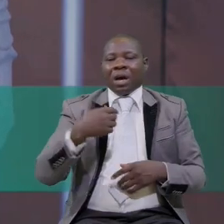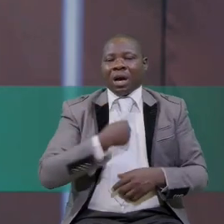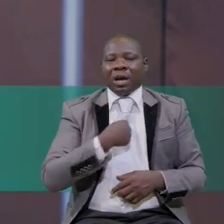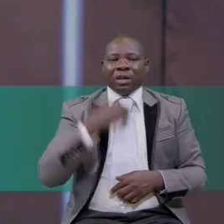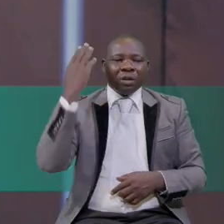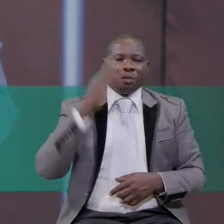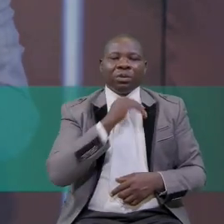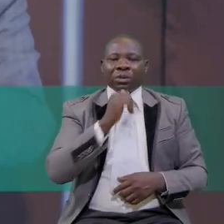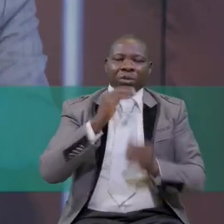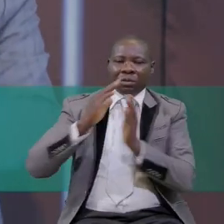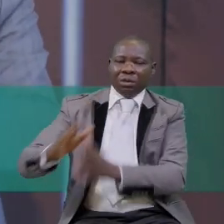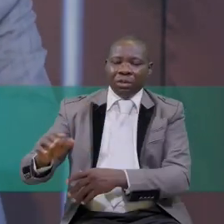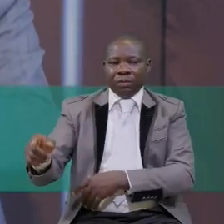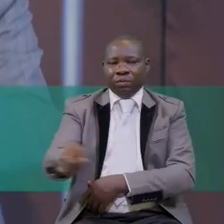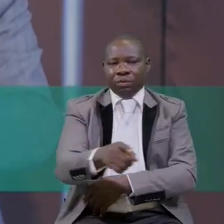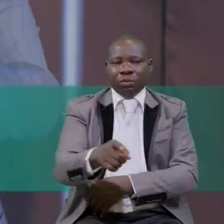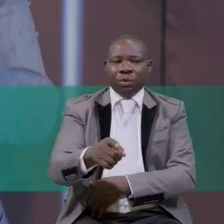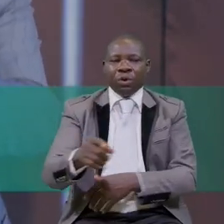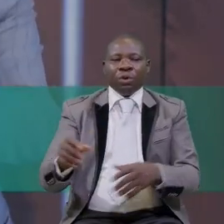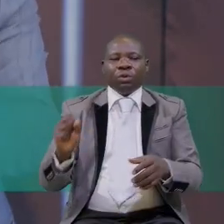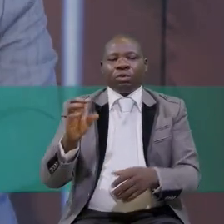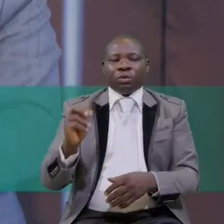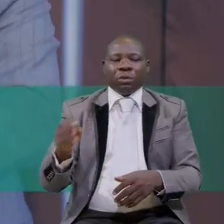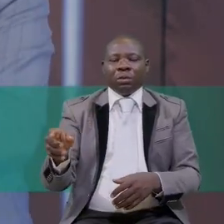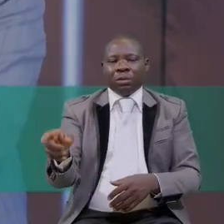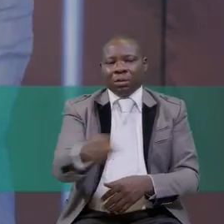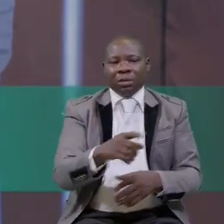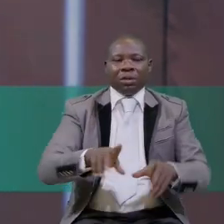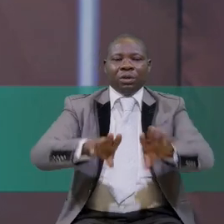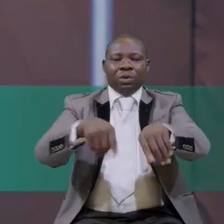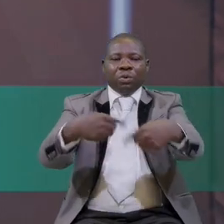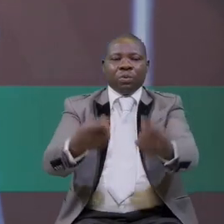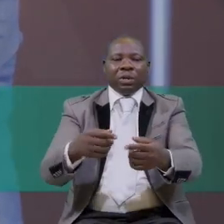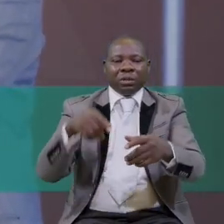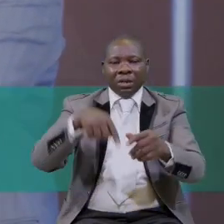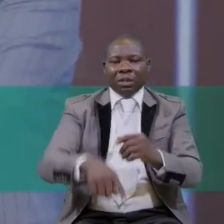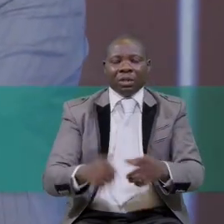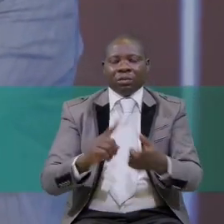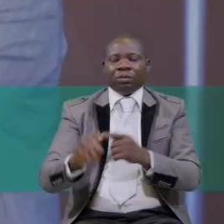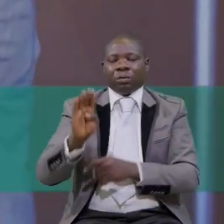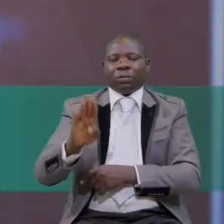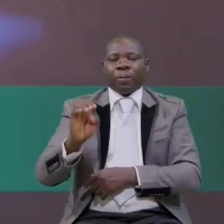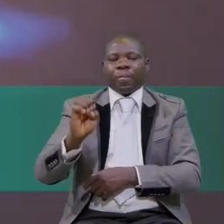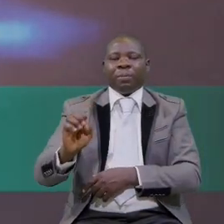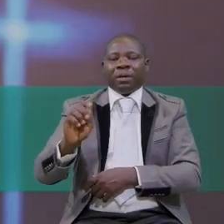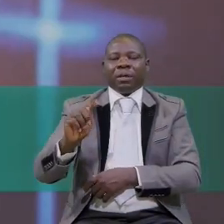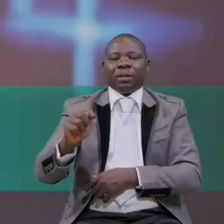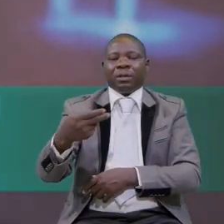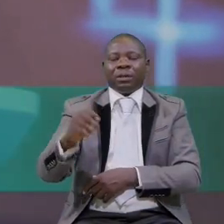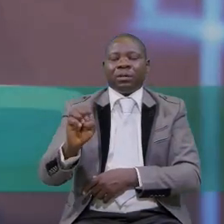te quitterai point. Et ils descendirent à Bethel.